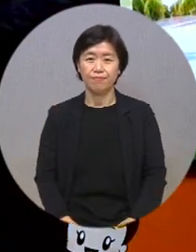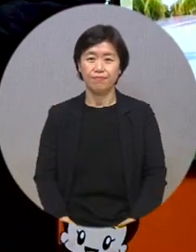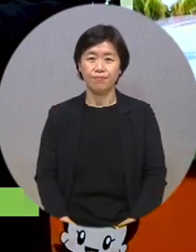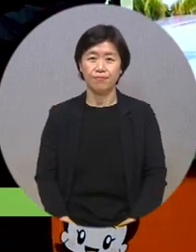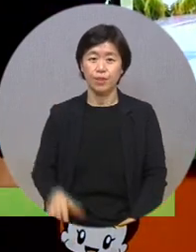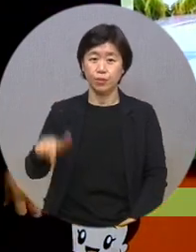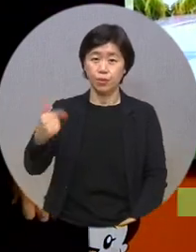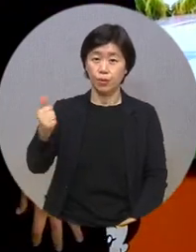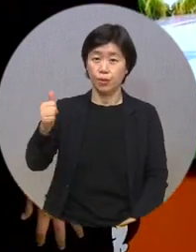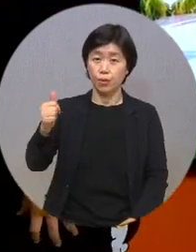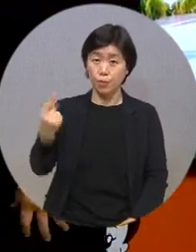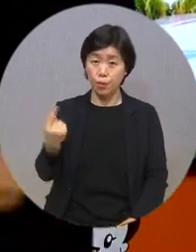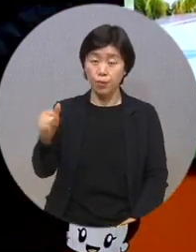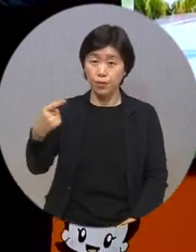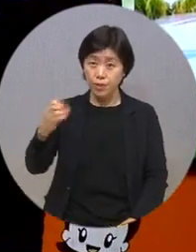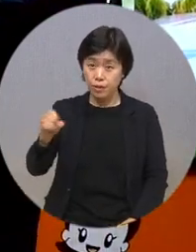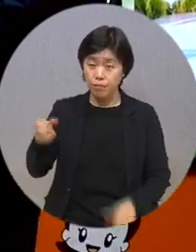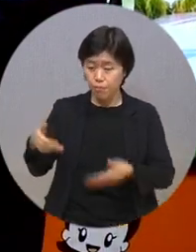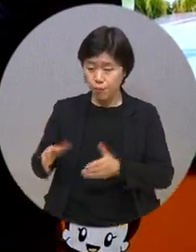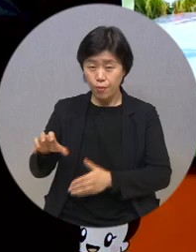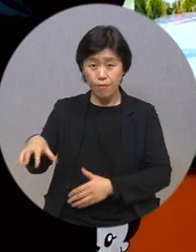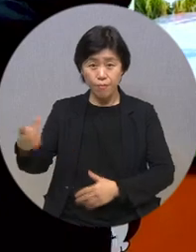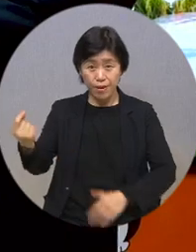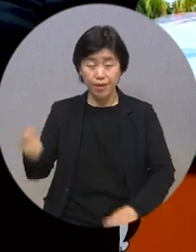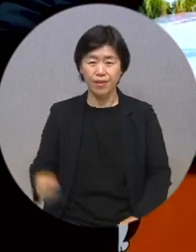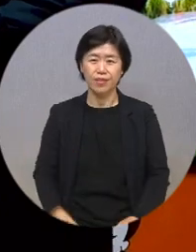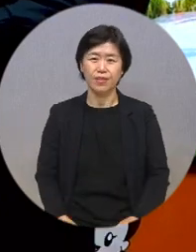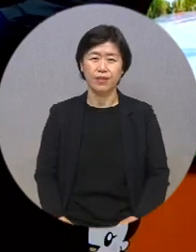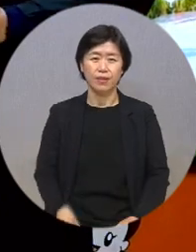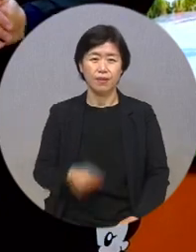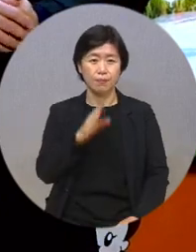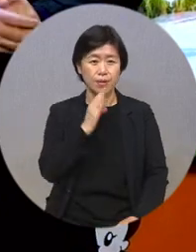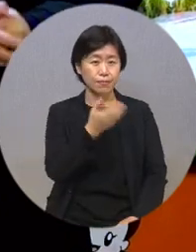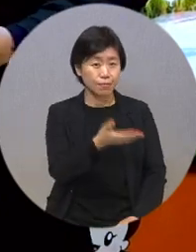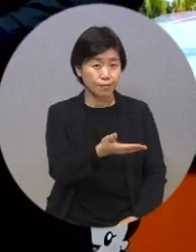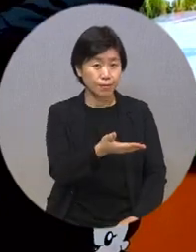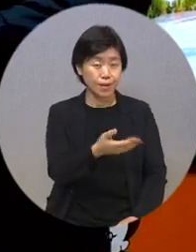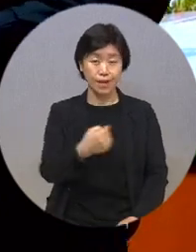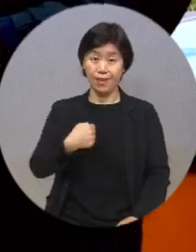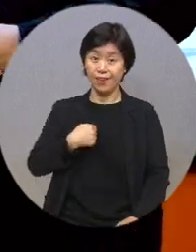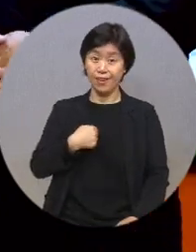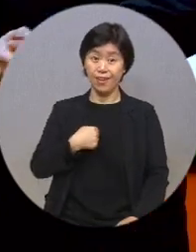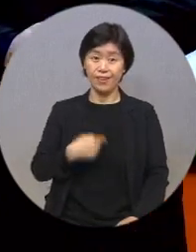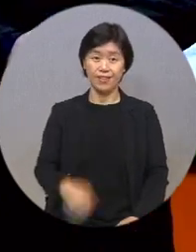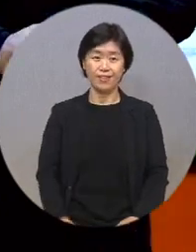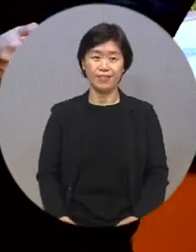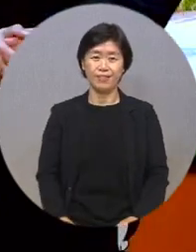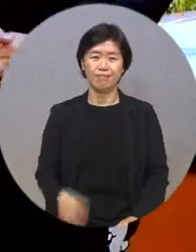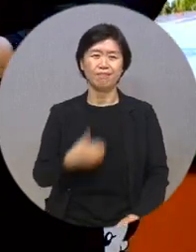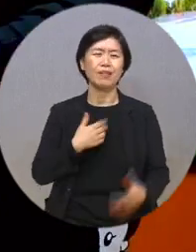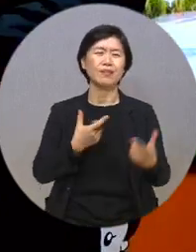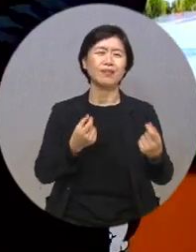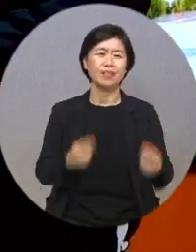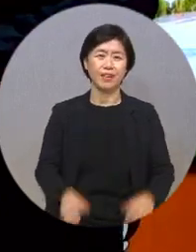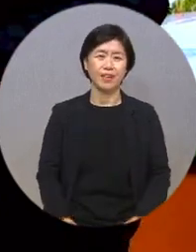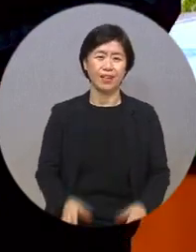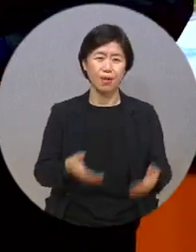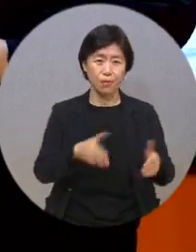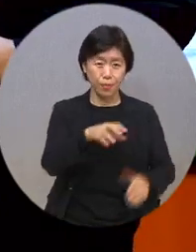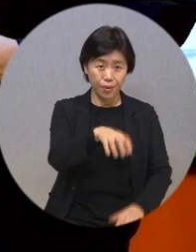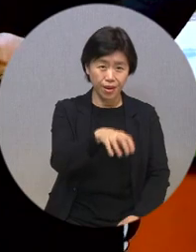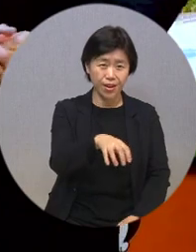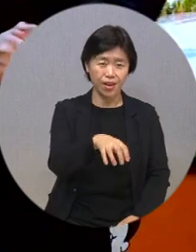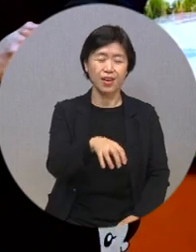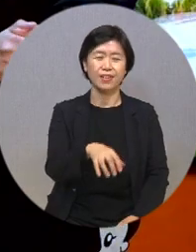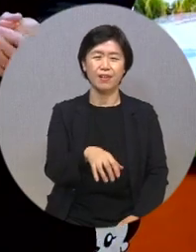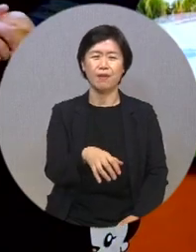고흥이 고향이잖아요. 팀장님도. 네, 그렇죠. 예, 맞습니다. 야, 아니 그리고 나도 마찬가지야. 오빠도 고흥이잖아요.